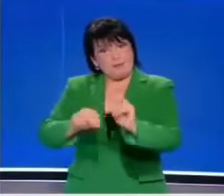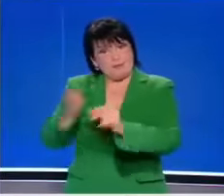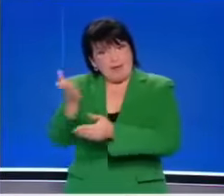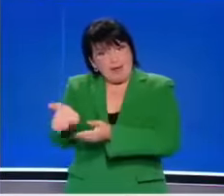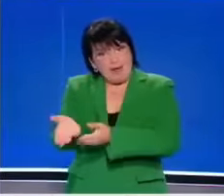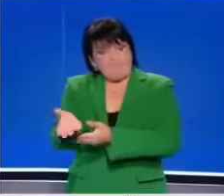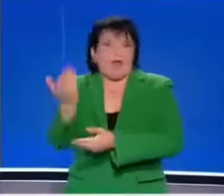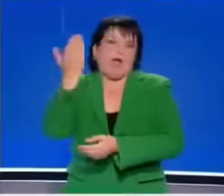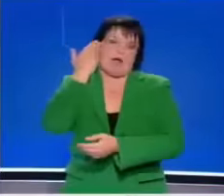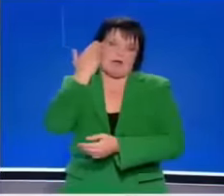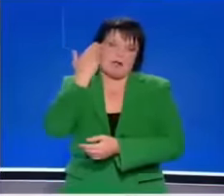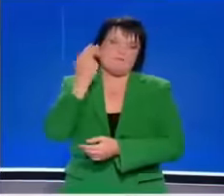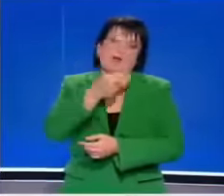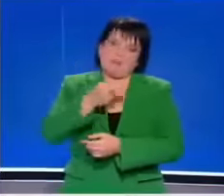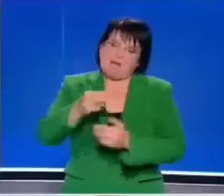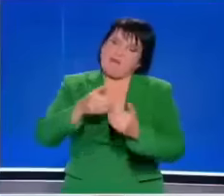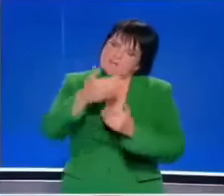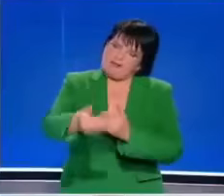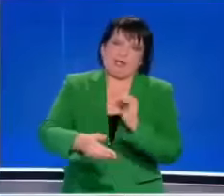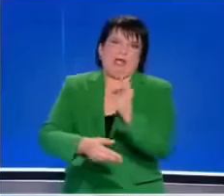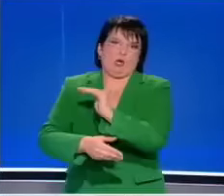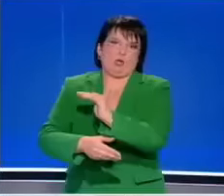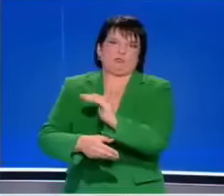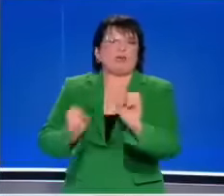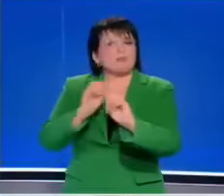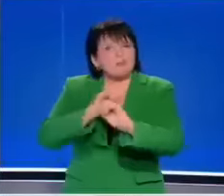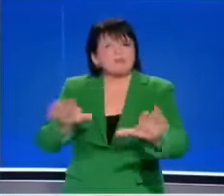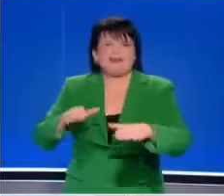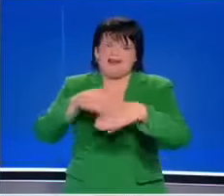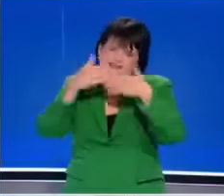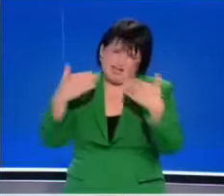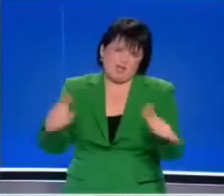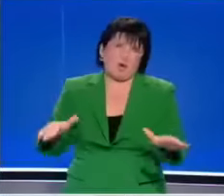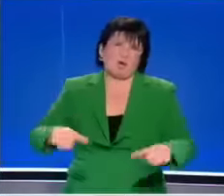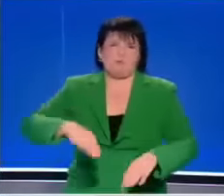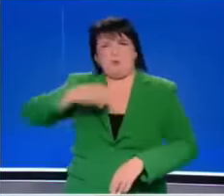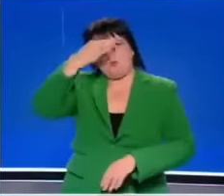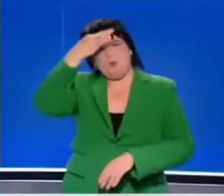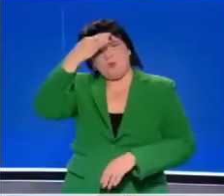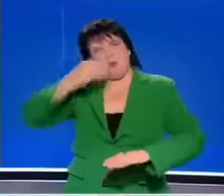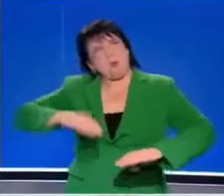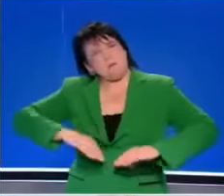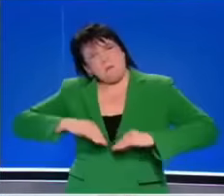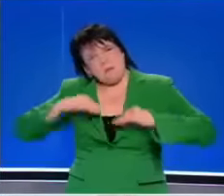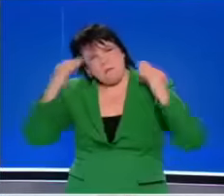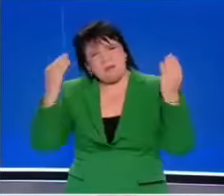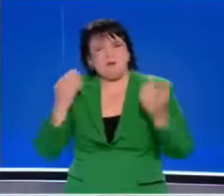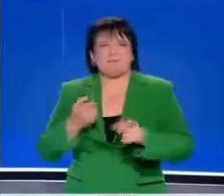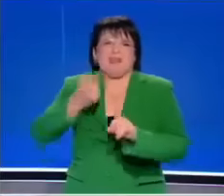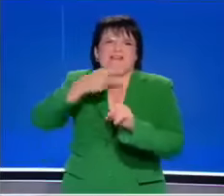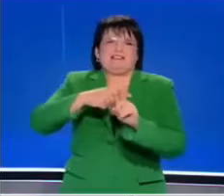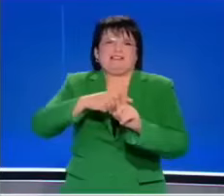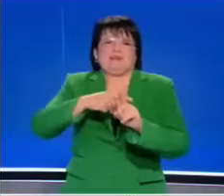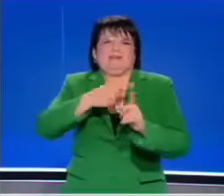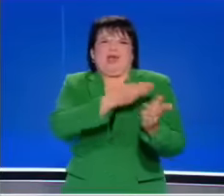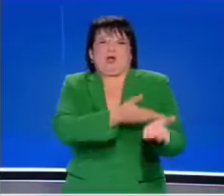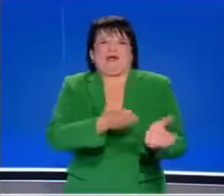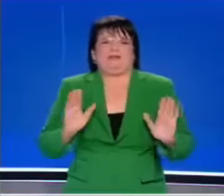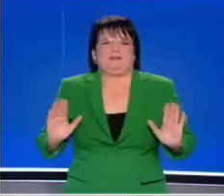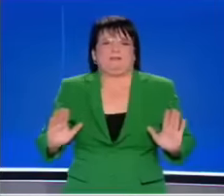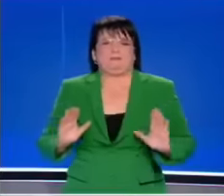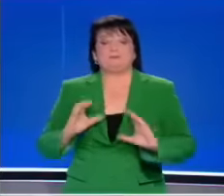μιλούσαμε για την ακρίβεια που θα σας πάω παρακάτω γιατί δεν το δώσατε στη δημοσιότητα να τελειώνετε να μην τους δίνεται και ένα συγκριτικό πλεονέκτημα το το το τι